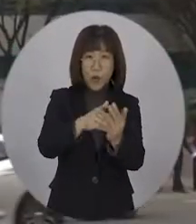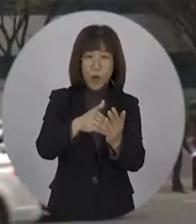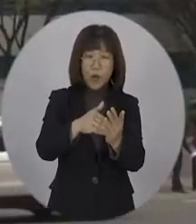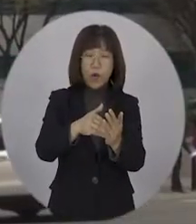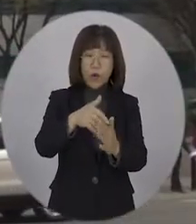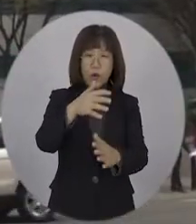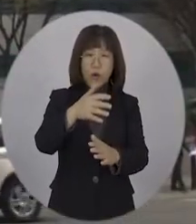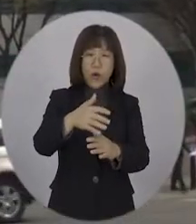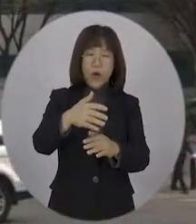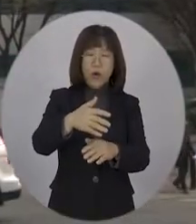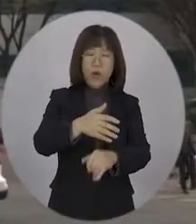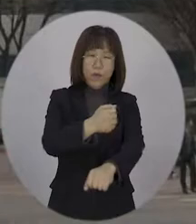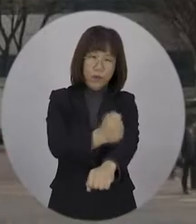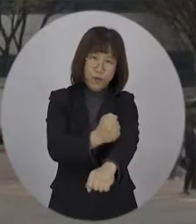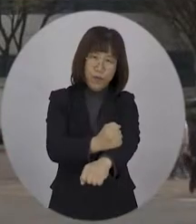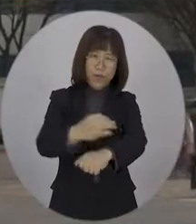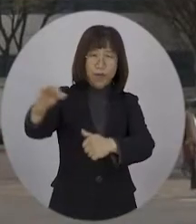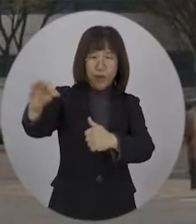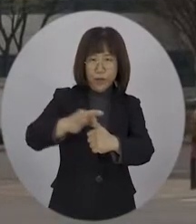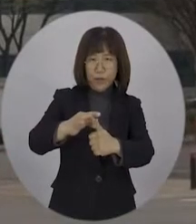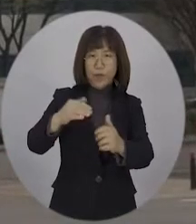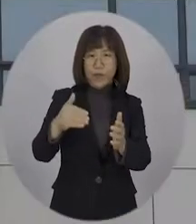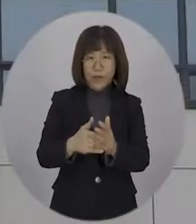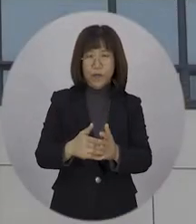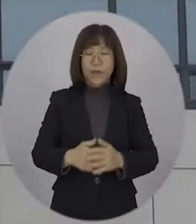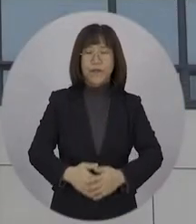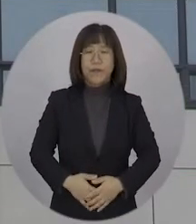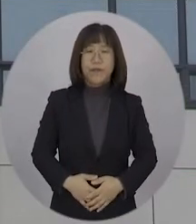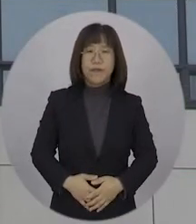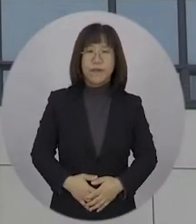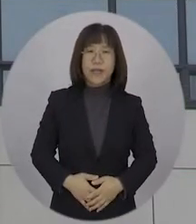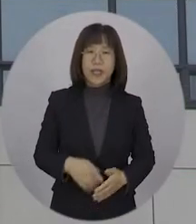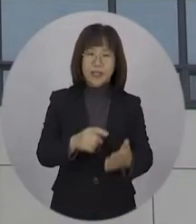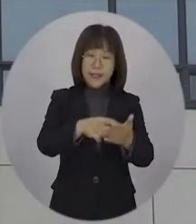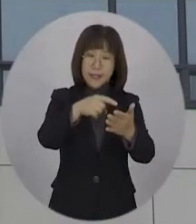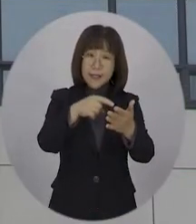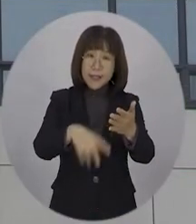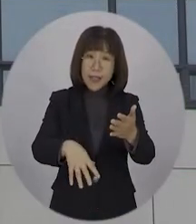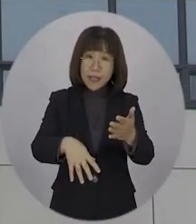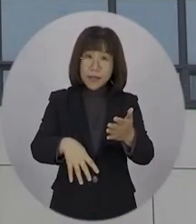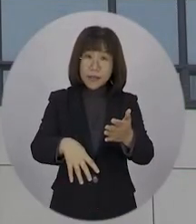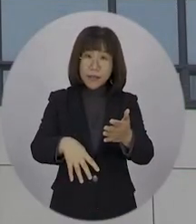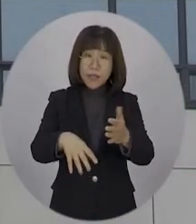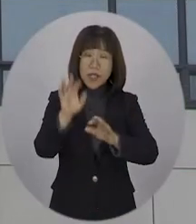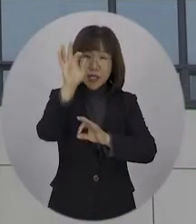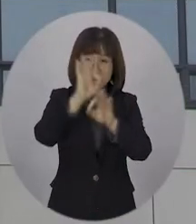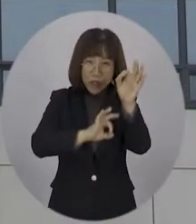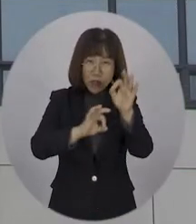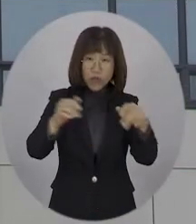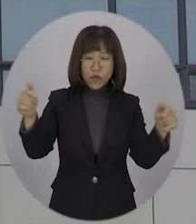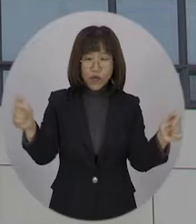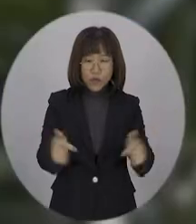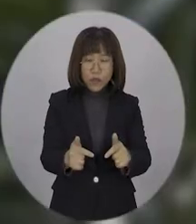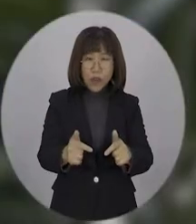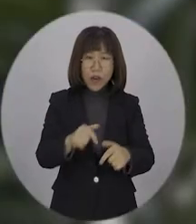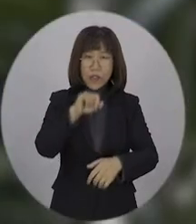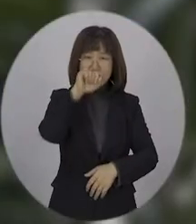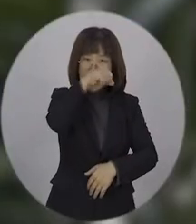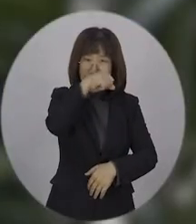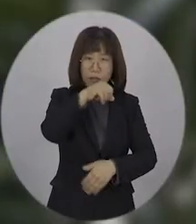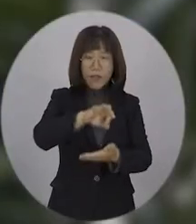인센티브로 특별교부세 가 받게 됐습니다 특히 세 소 오차를 줄여 예산 계획 에 정확성을 높였으며